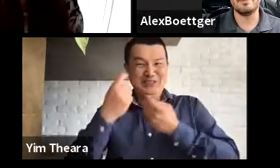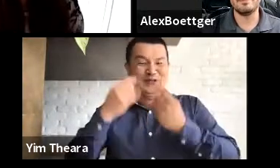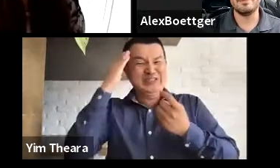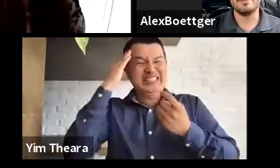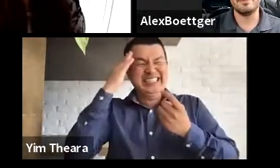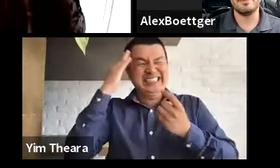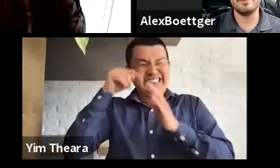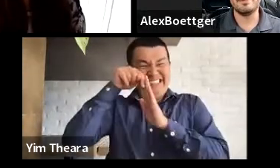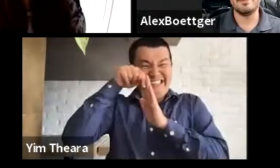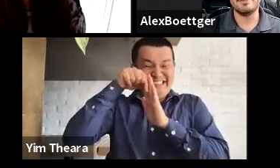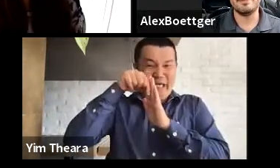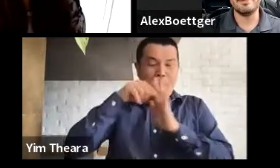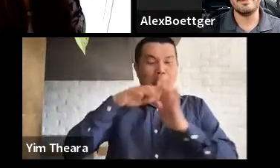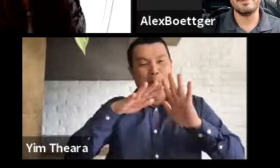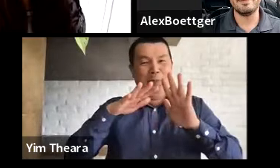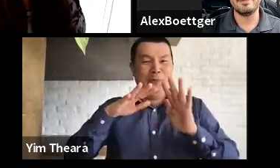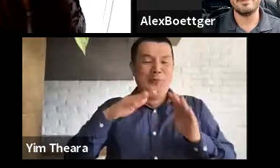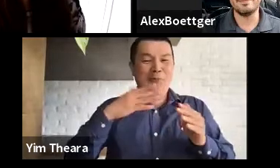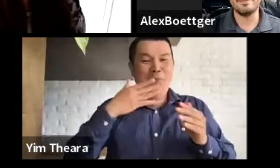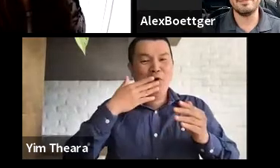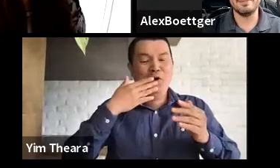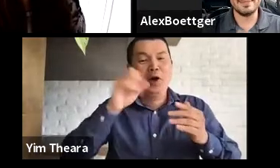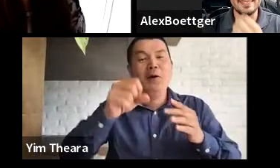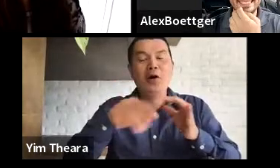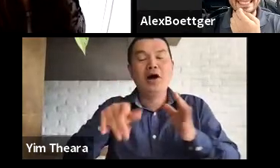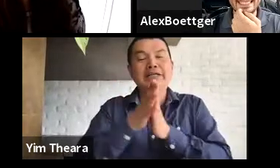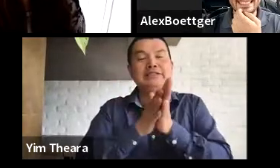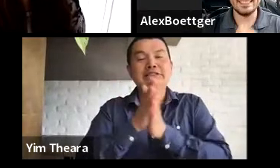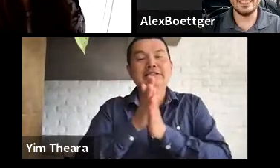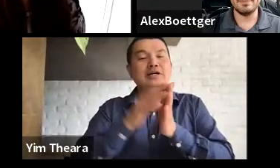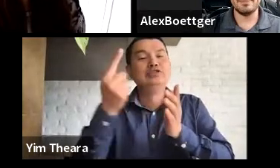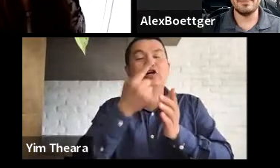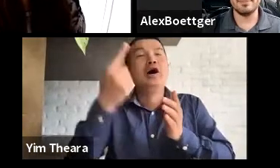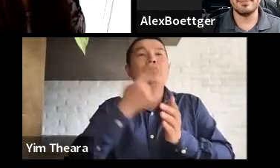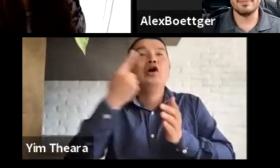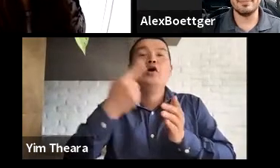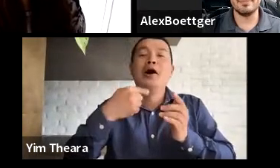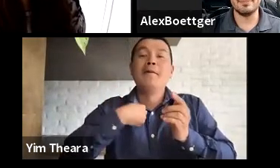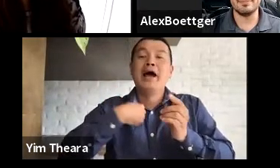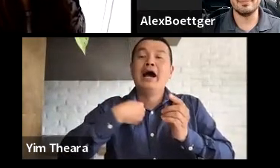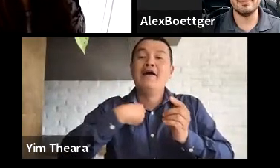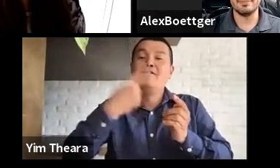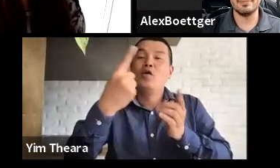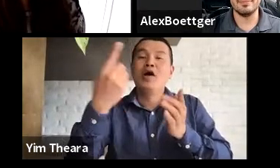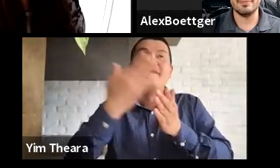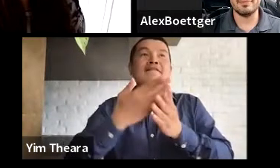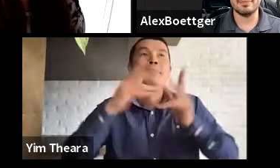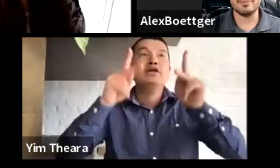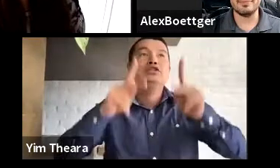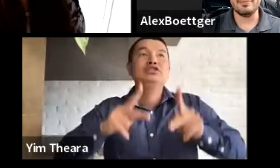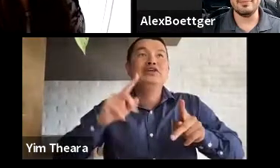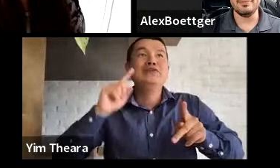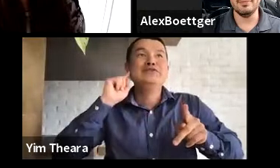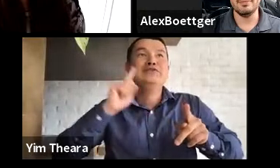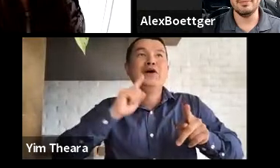Ça va. Donc, c'est le fun. Ça a beaucoup de questions parce que c'est intéressant.